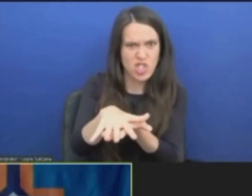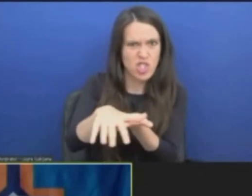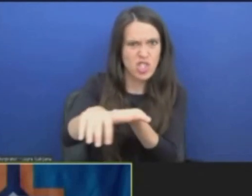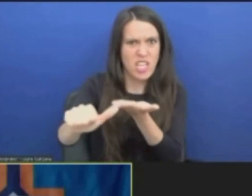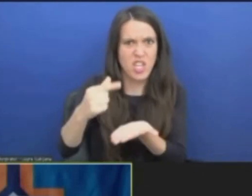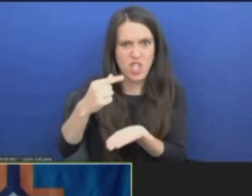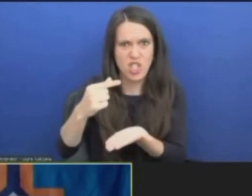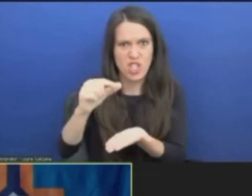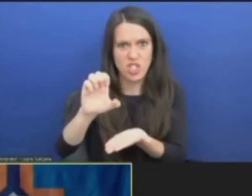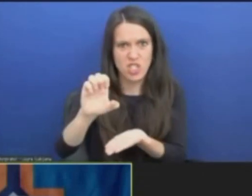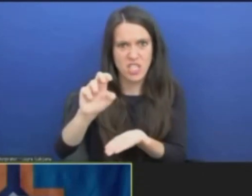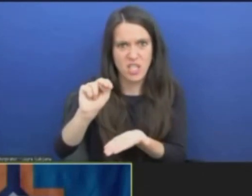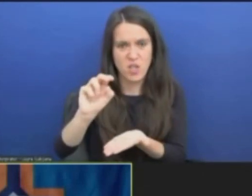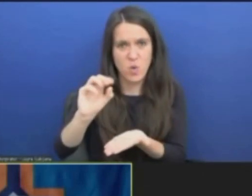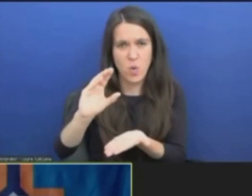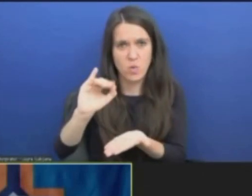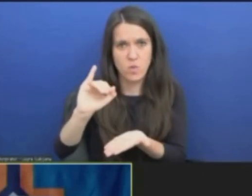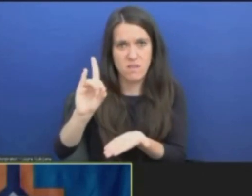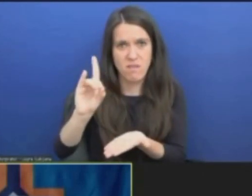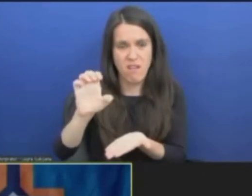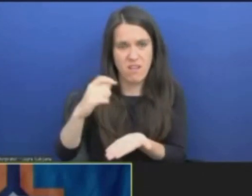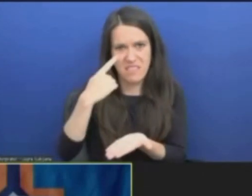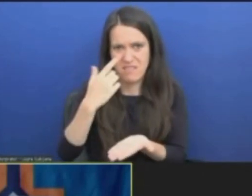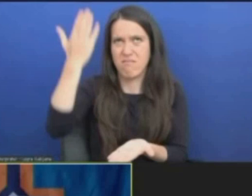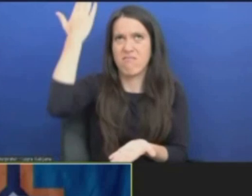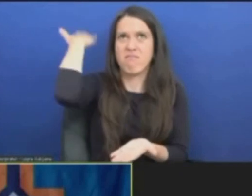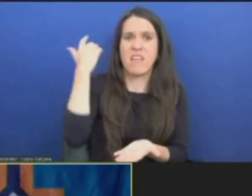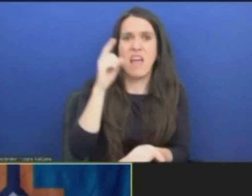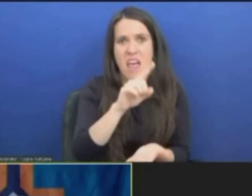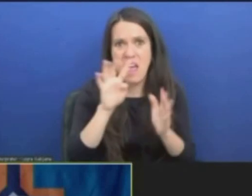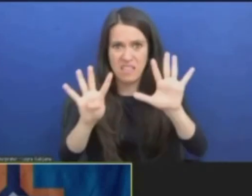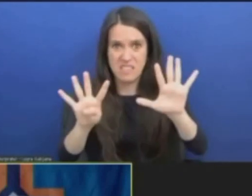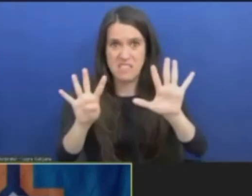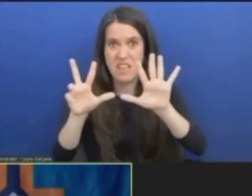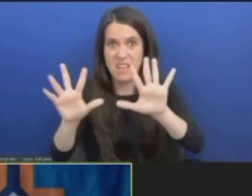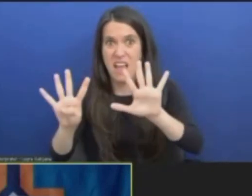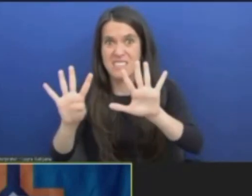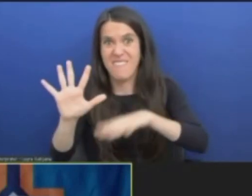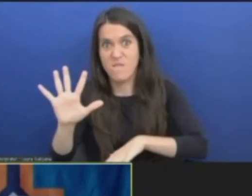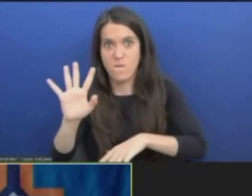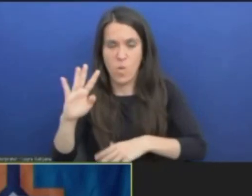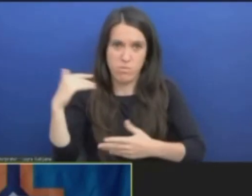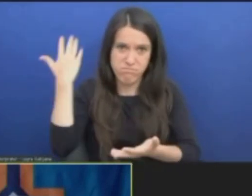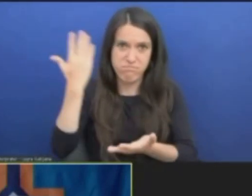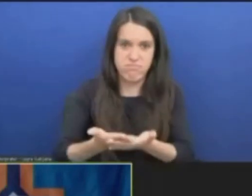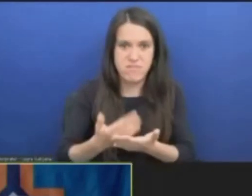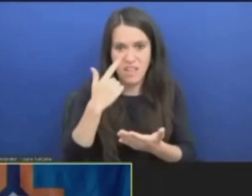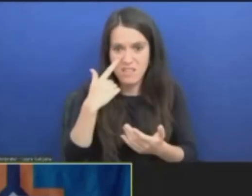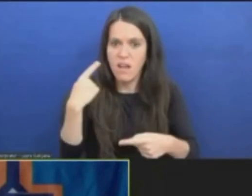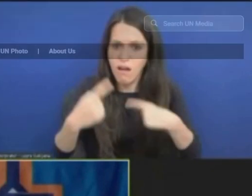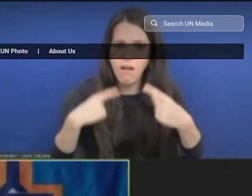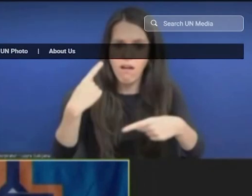силами хотя сегодня образ я призывает к возобновлению переговоров между различными сторонами мы должны поставить под сомнение условиях